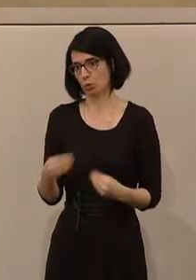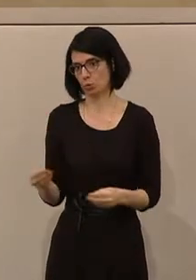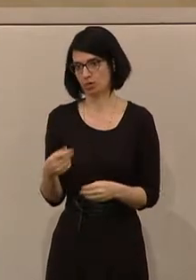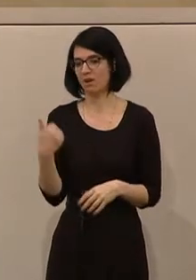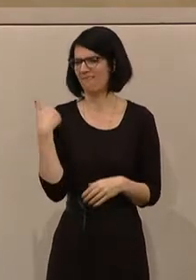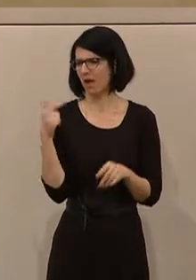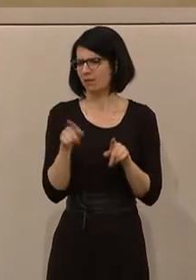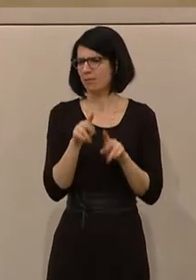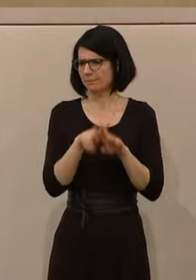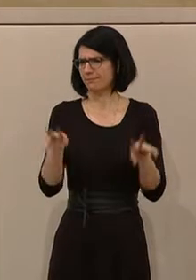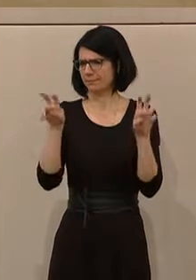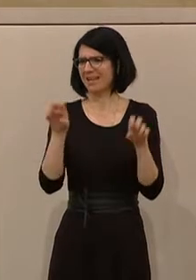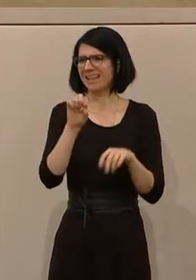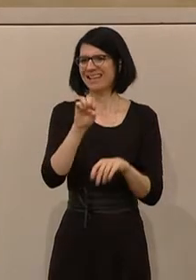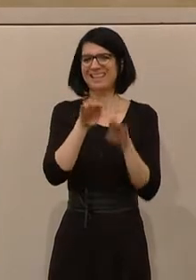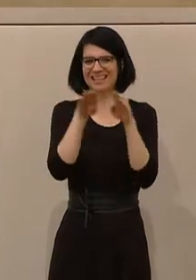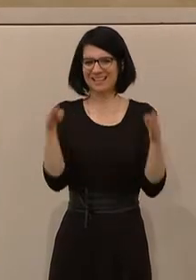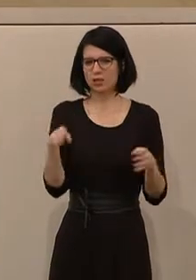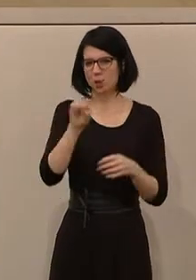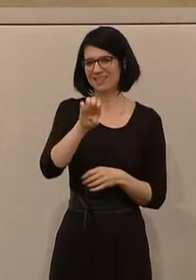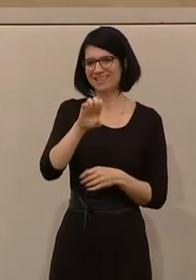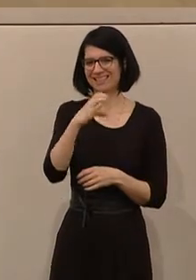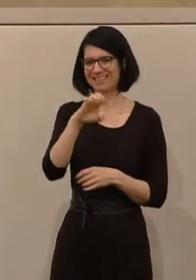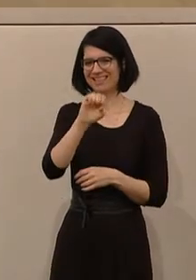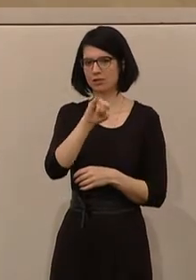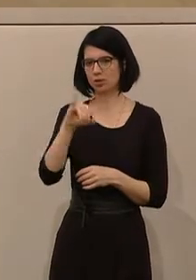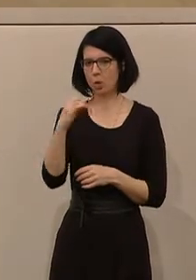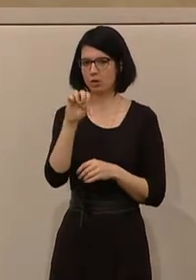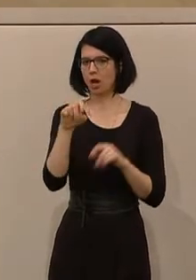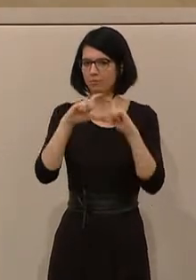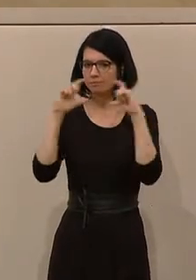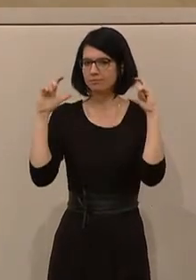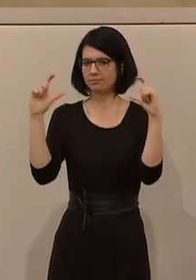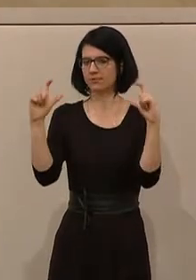Wiener Sezession, der Zeit ihre Kunst, der Kunst ihre Freiheit.